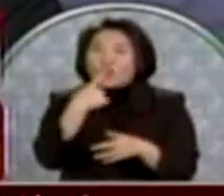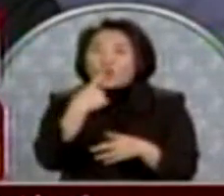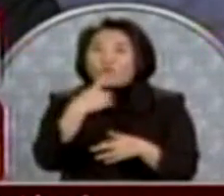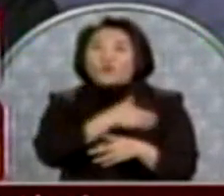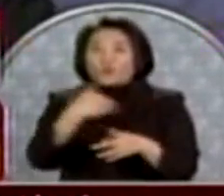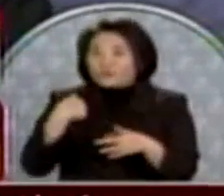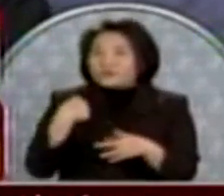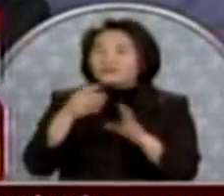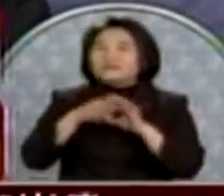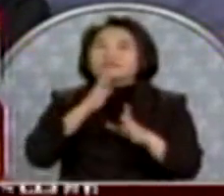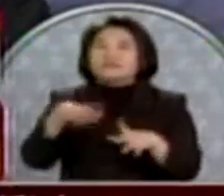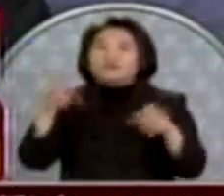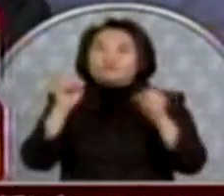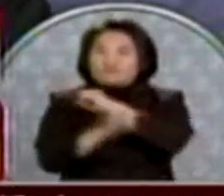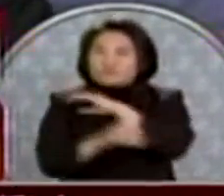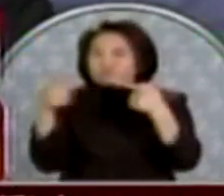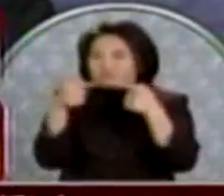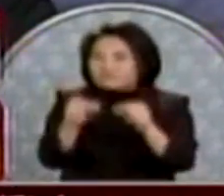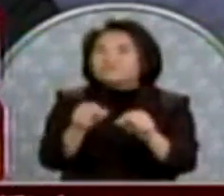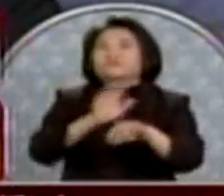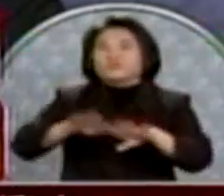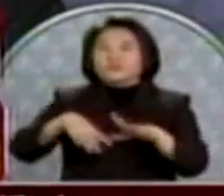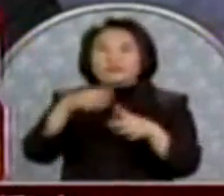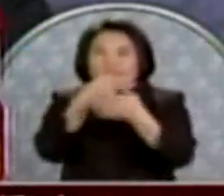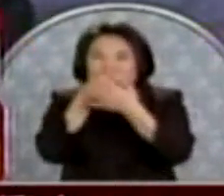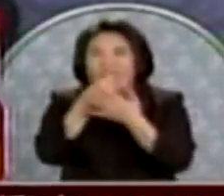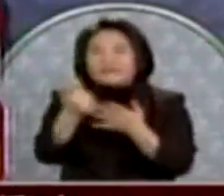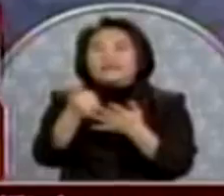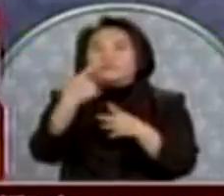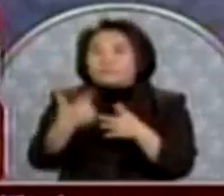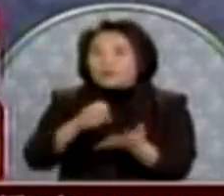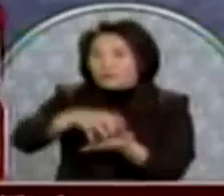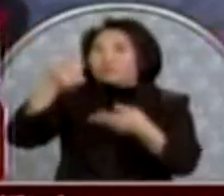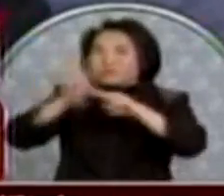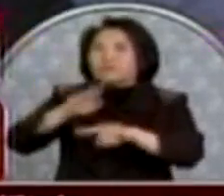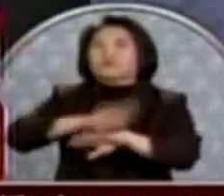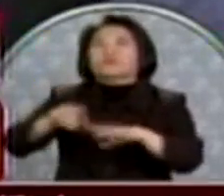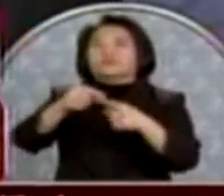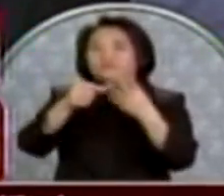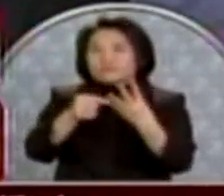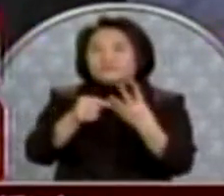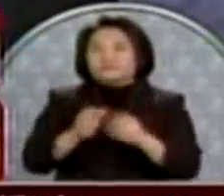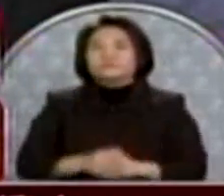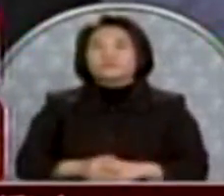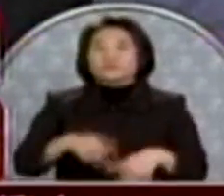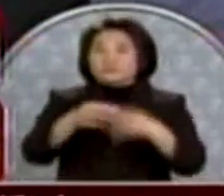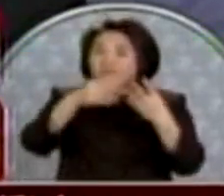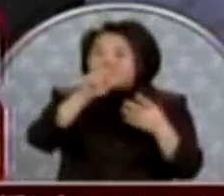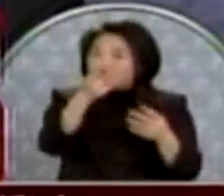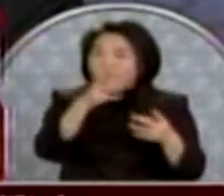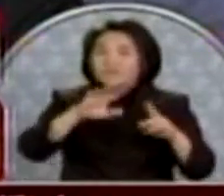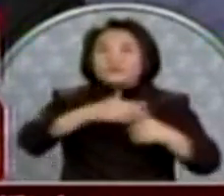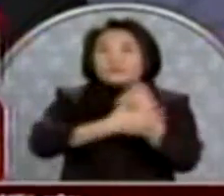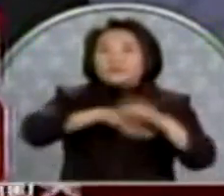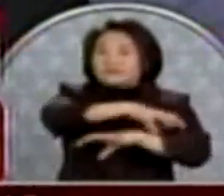绿能低碳环境，最后是逐步迈向非核家园。您提到环境基本法第23条，也